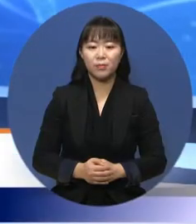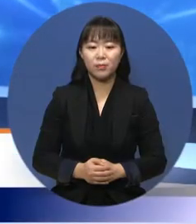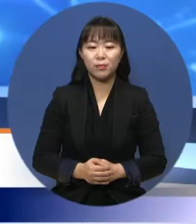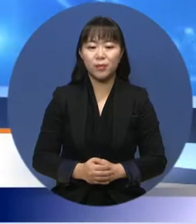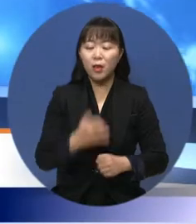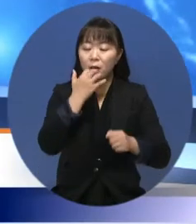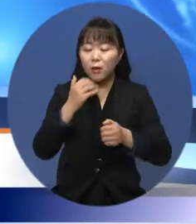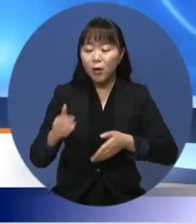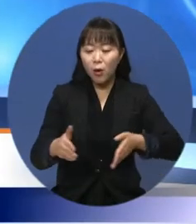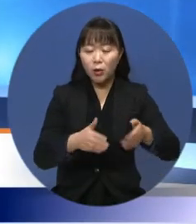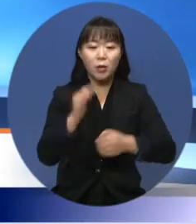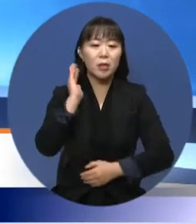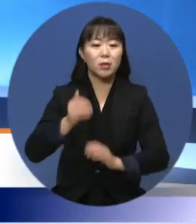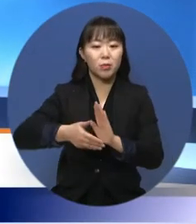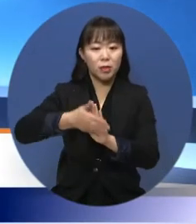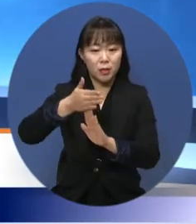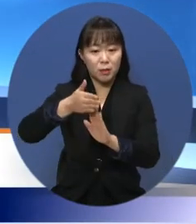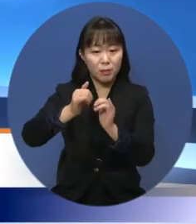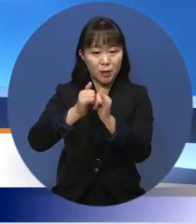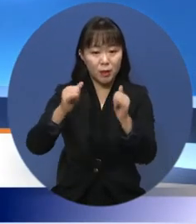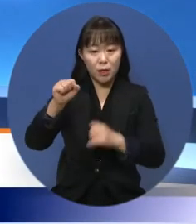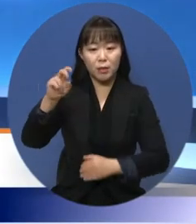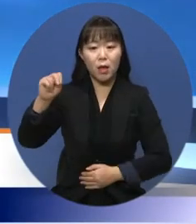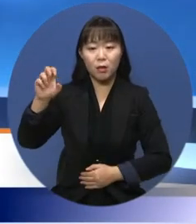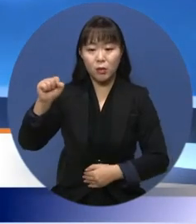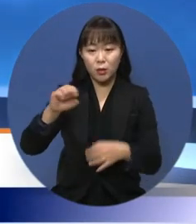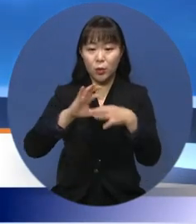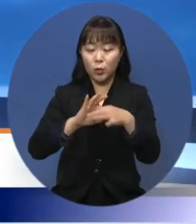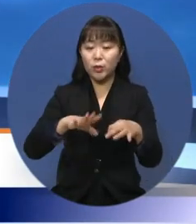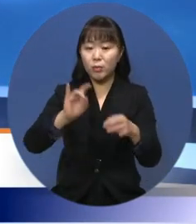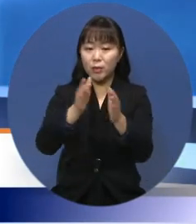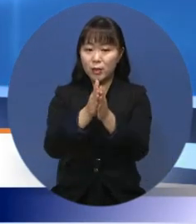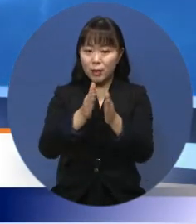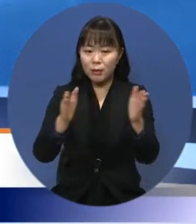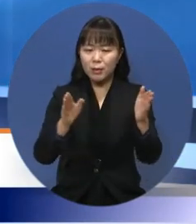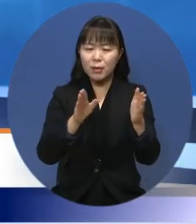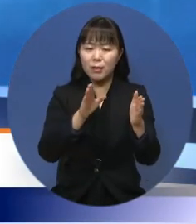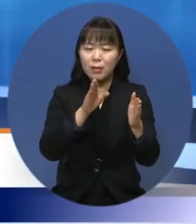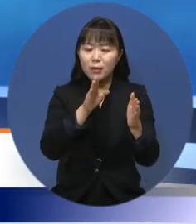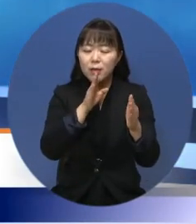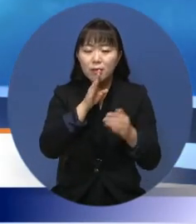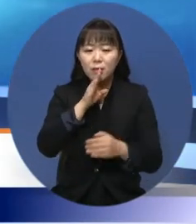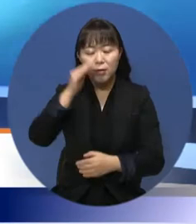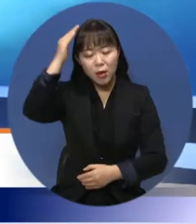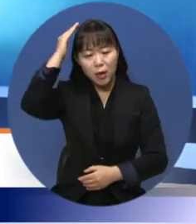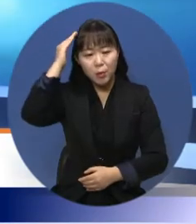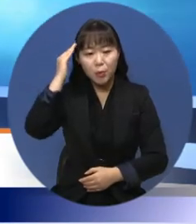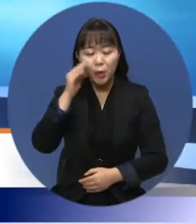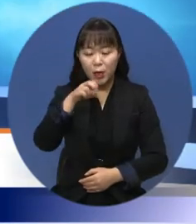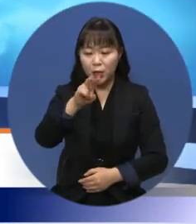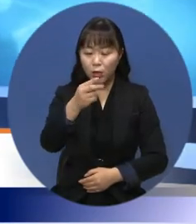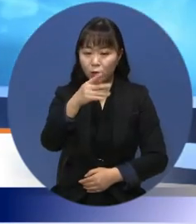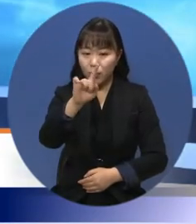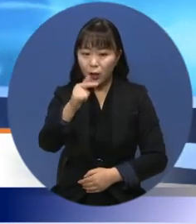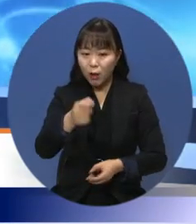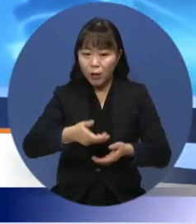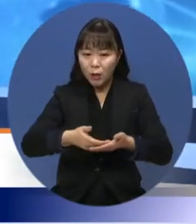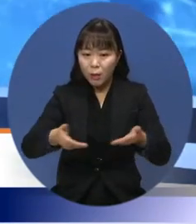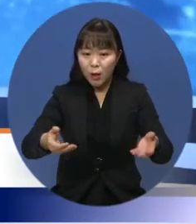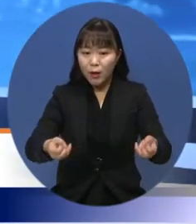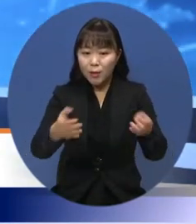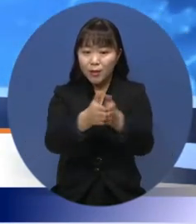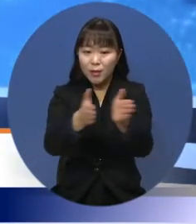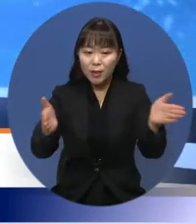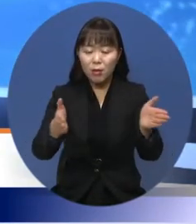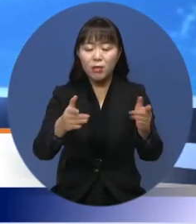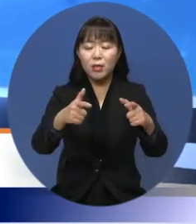경기도 의정부시에 1시민의 sns 를 통해 시작한 진심 0 탕 기부 이벤트 가 확산되면서 지역사회의 따뜻한